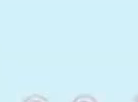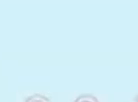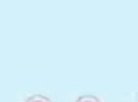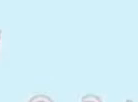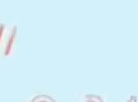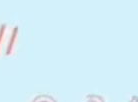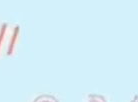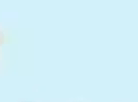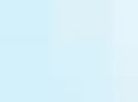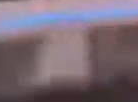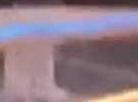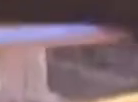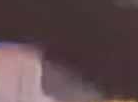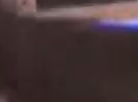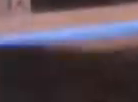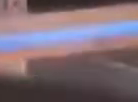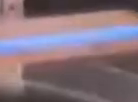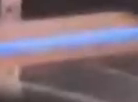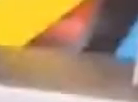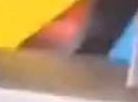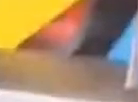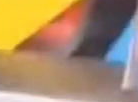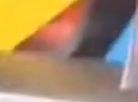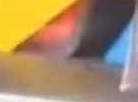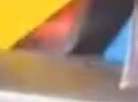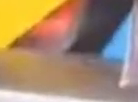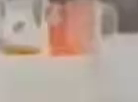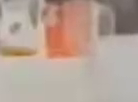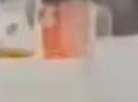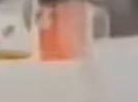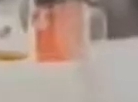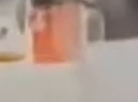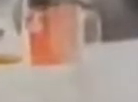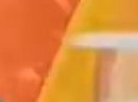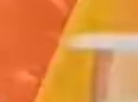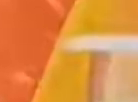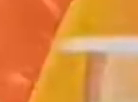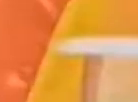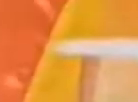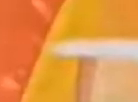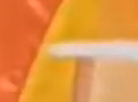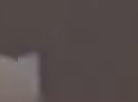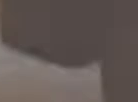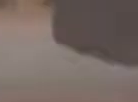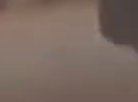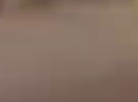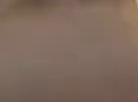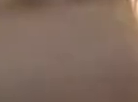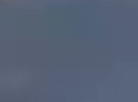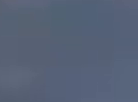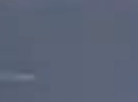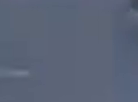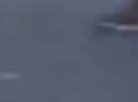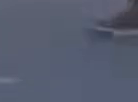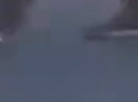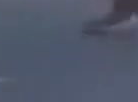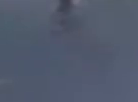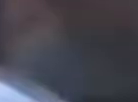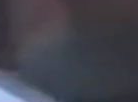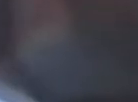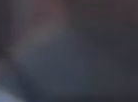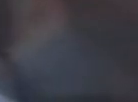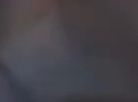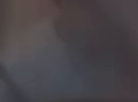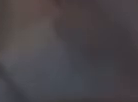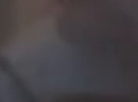Balitaang para sa bawat Pilipino, walang tigil na pagsubaybay sa mga kaganapan. Walang patid na pagkalat ng impormasyong